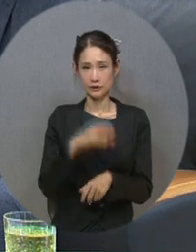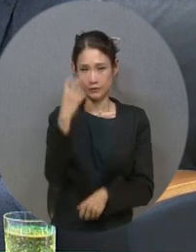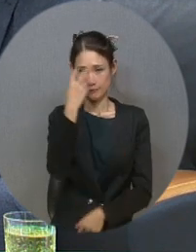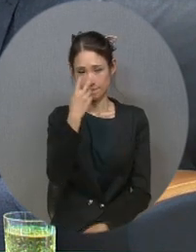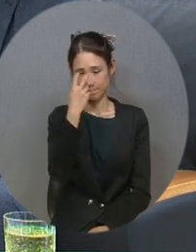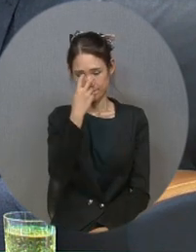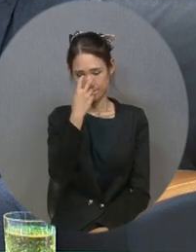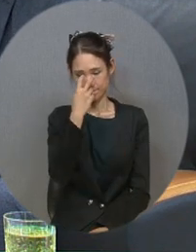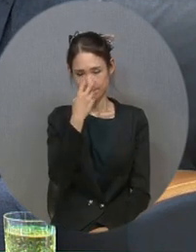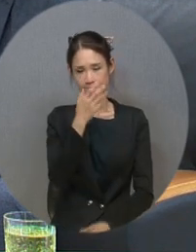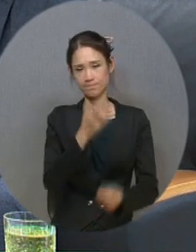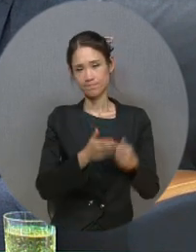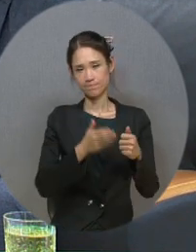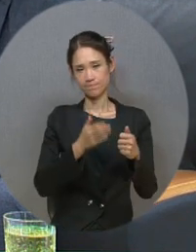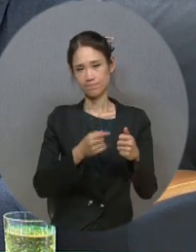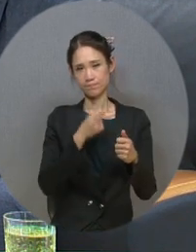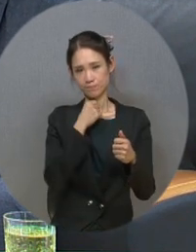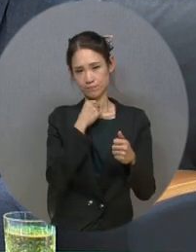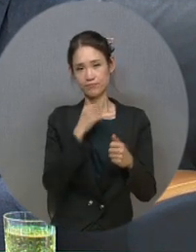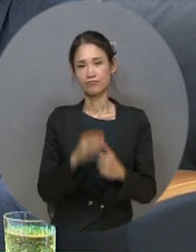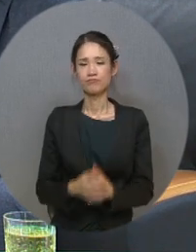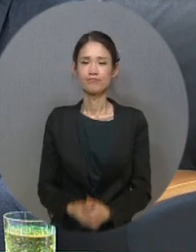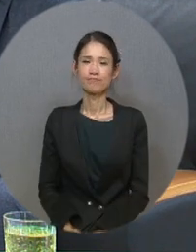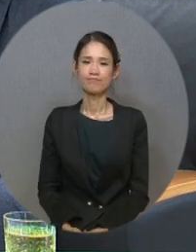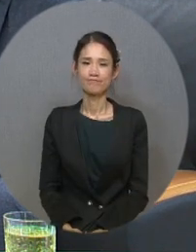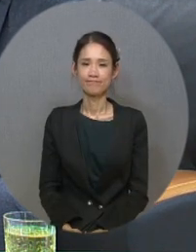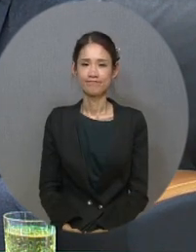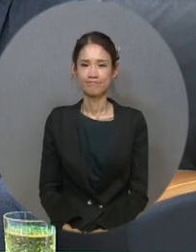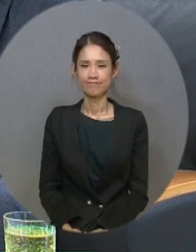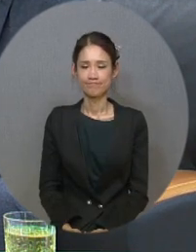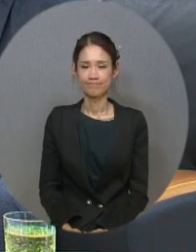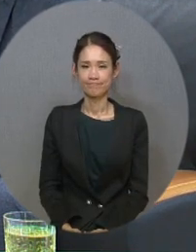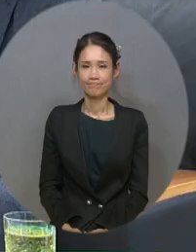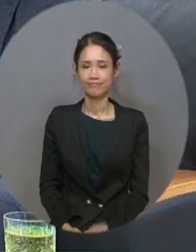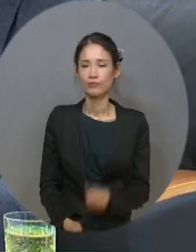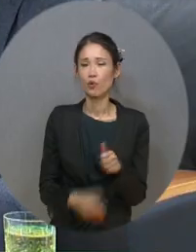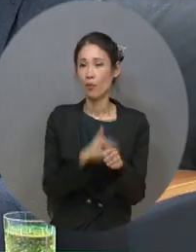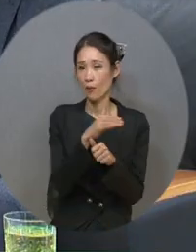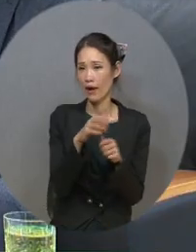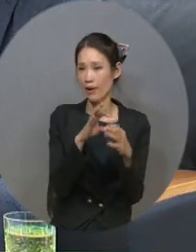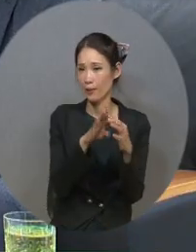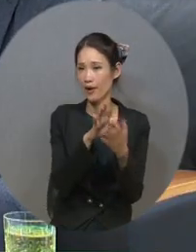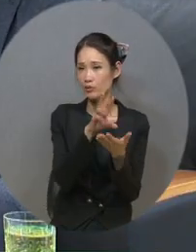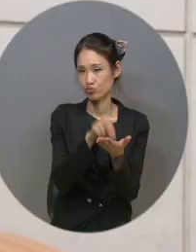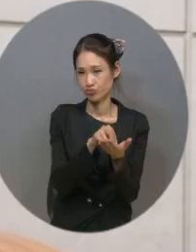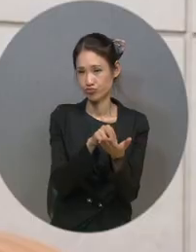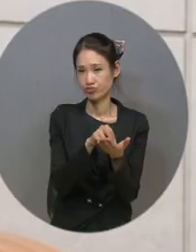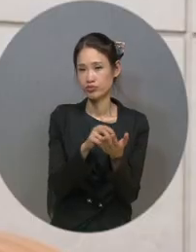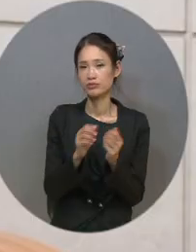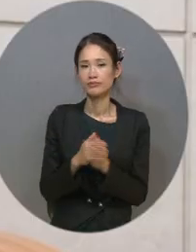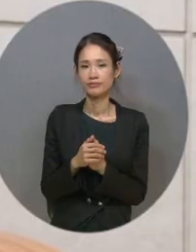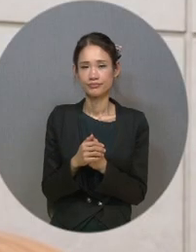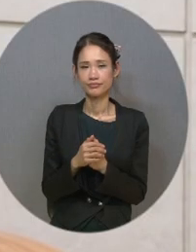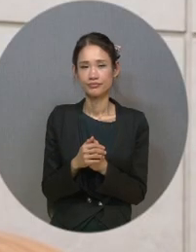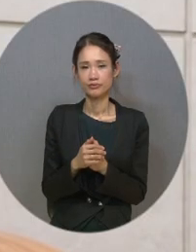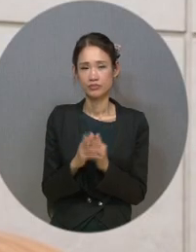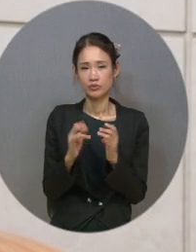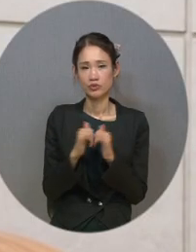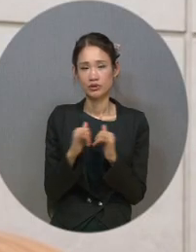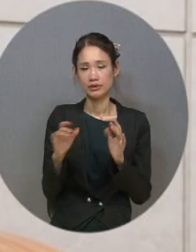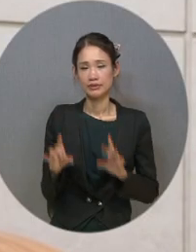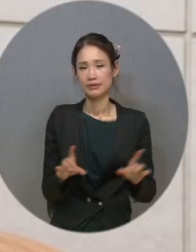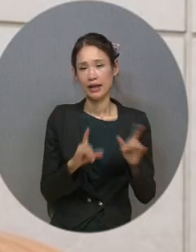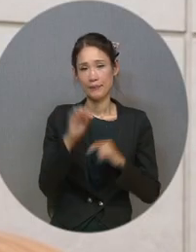감시하고 해줬으면 하는 바람입니다. 네. 그 환경 문제는 우리 시민들의